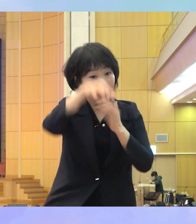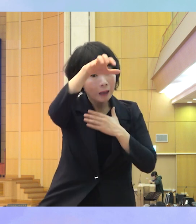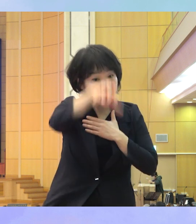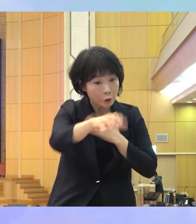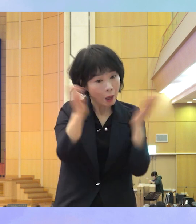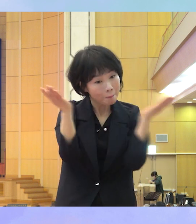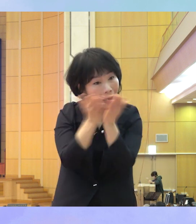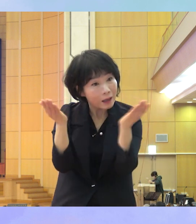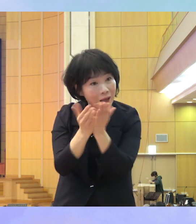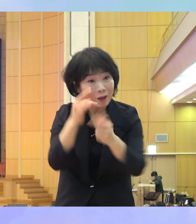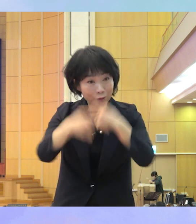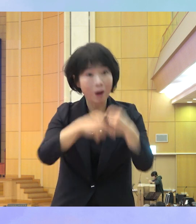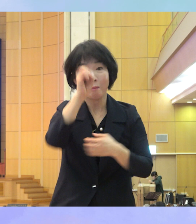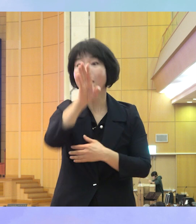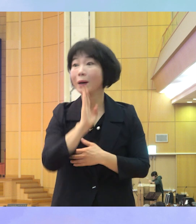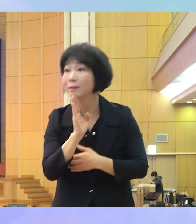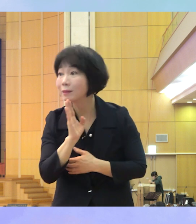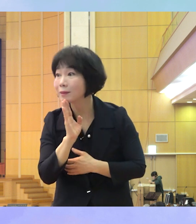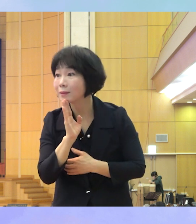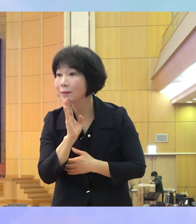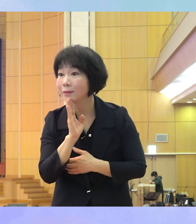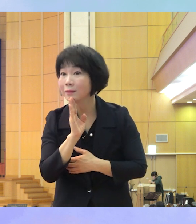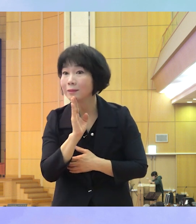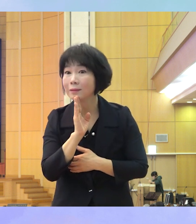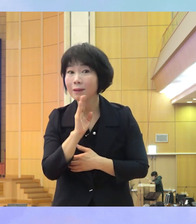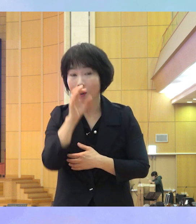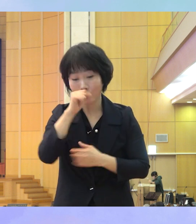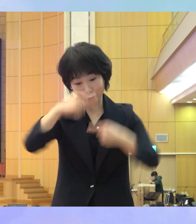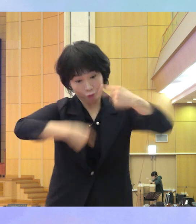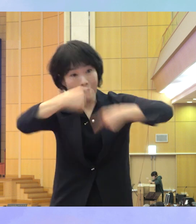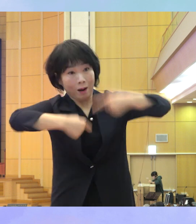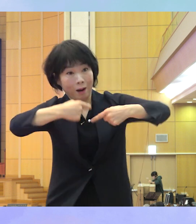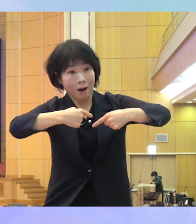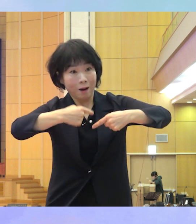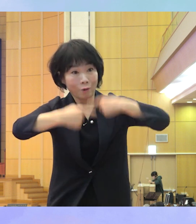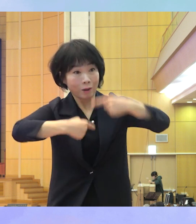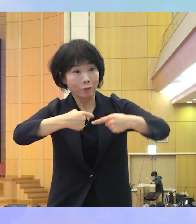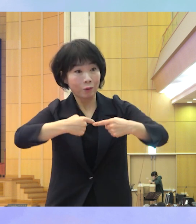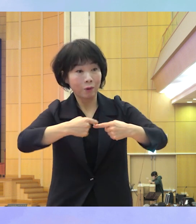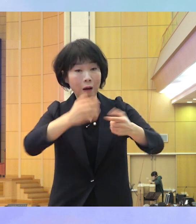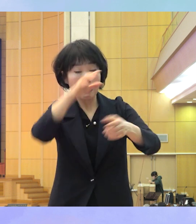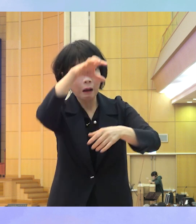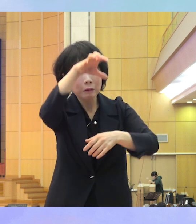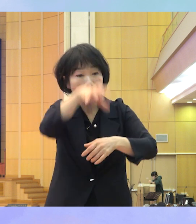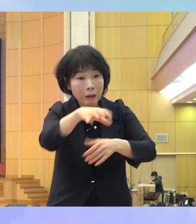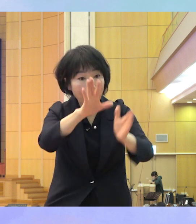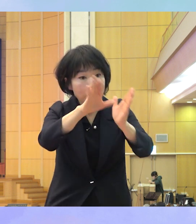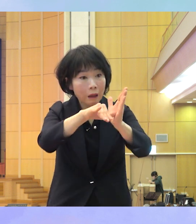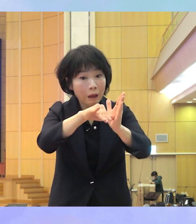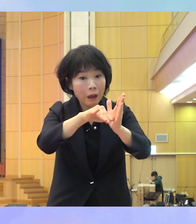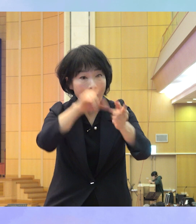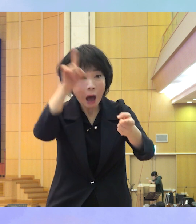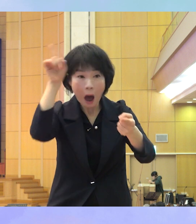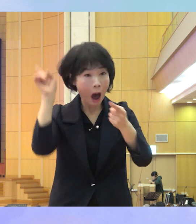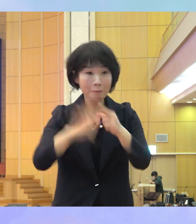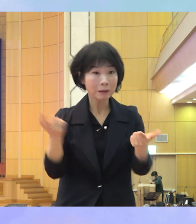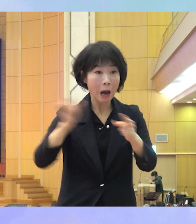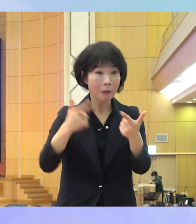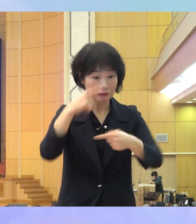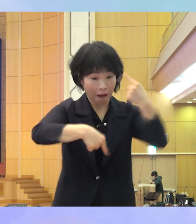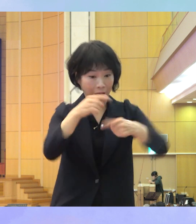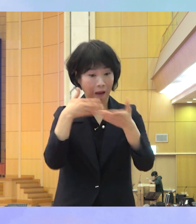장소에 따라 딱 맞아떨어지는 말이 좋은 말이 되는 거예요. 아무리 좋은 말이라도 때와 장소가 안